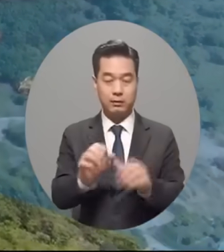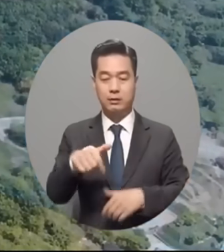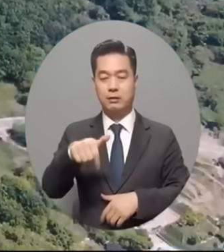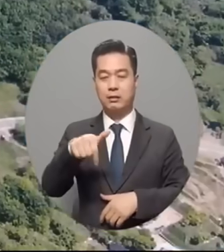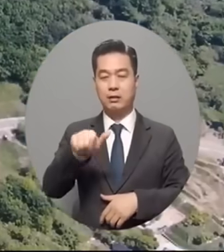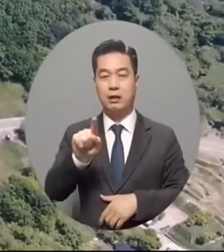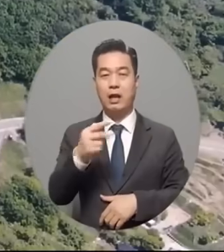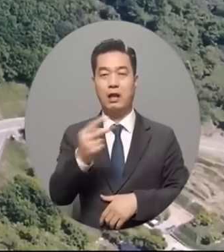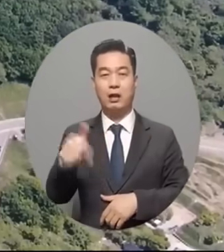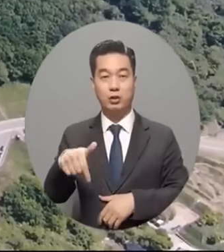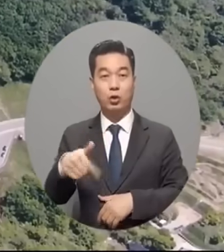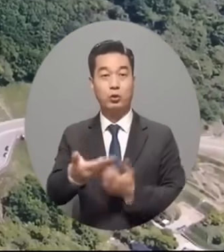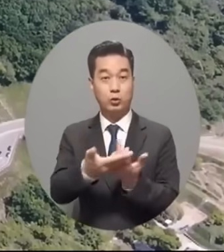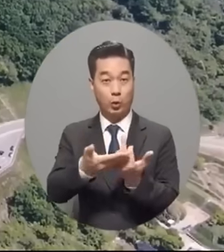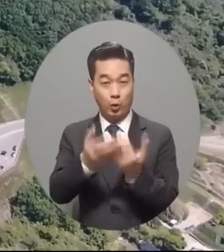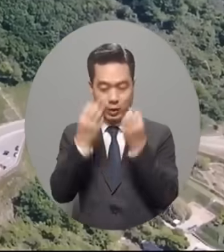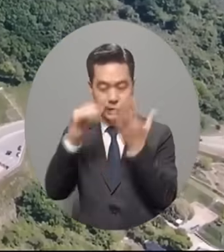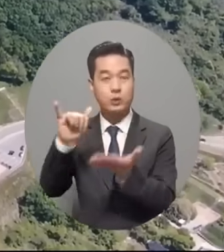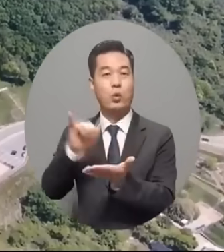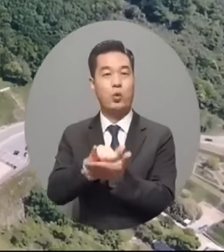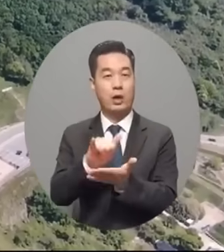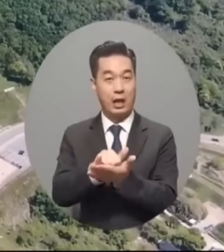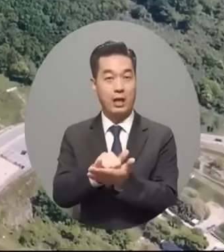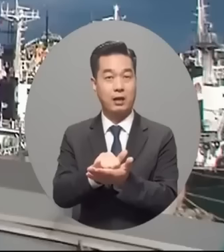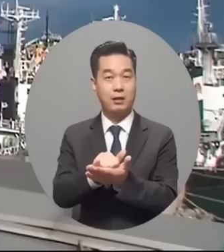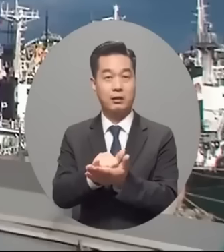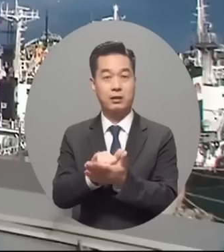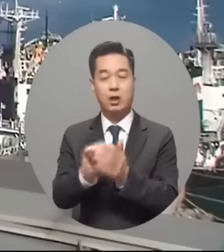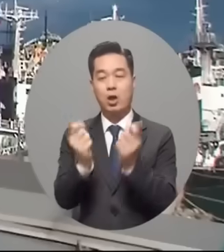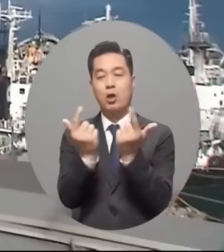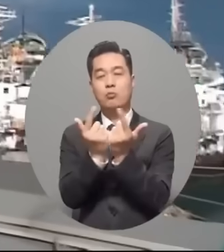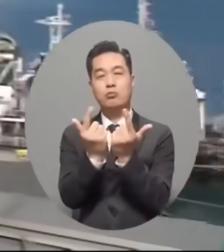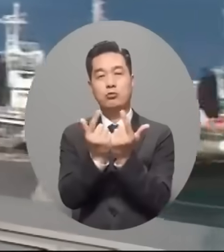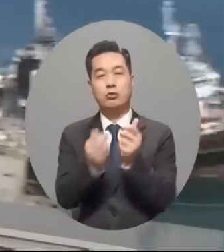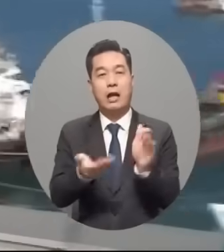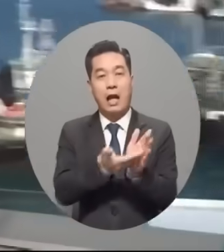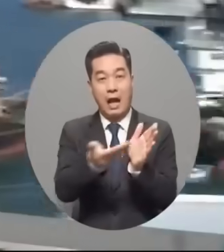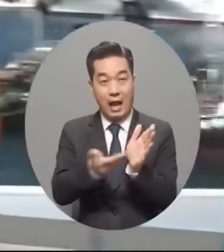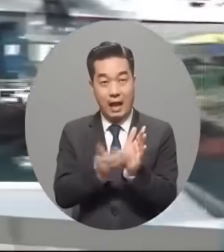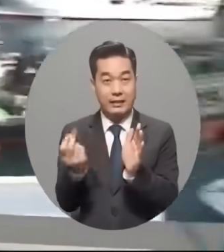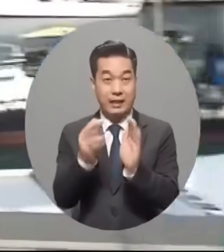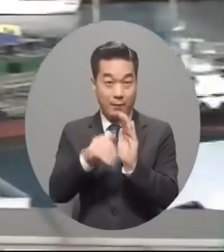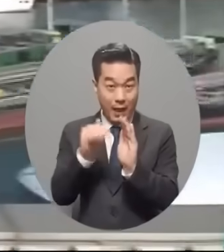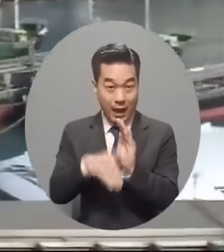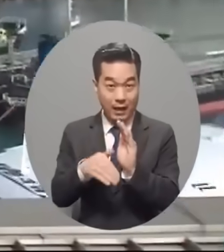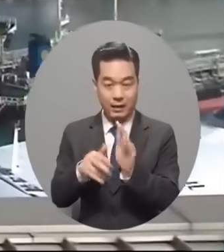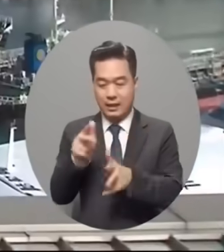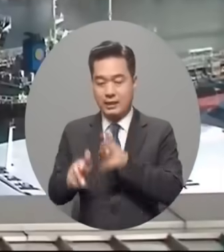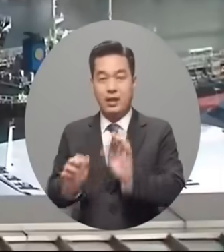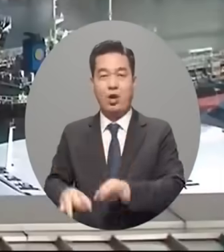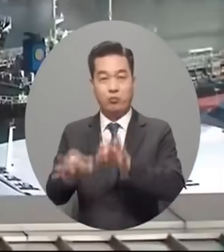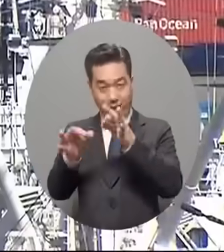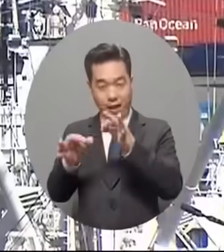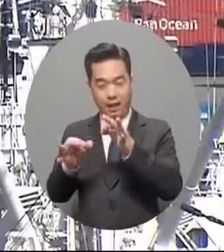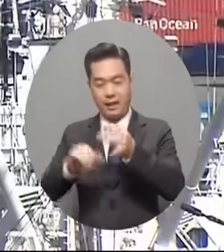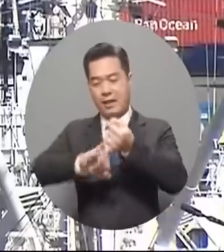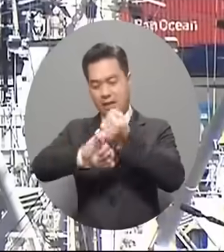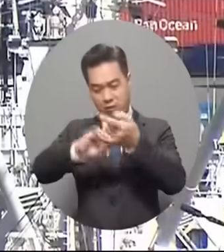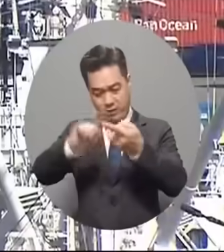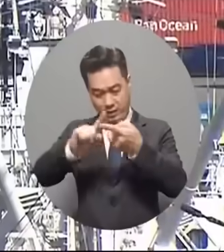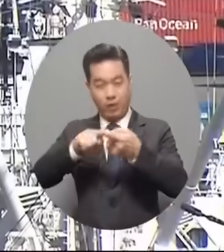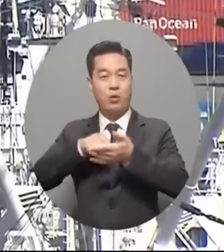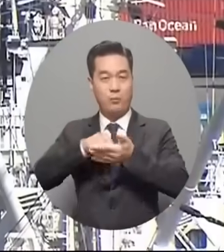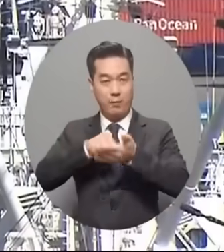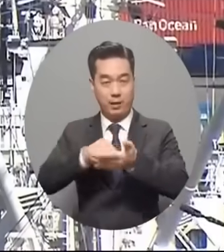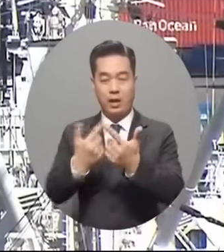신공항, 북항 재개발, 산업은행 부산 이전 등 부산 개발 공약은 차질 없이 추진하겠다며 실망한